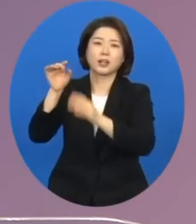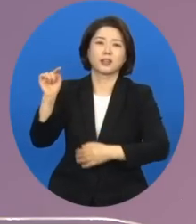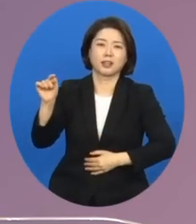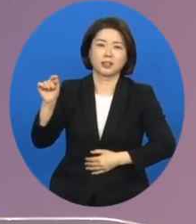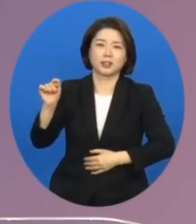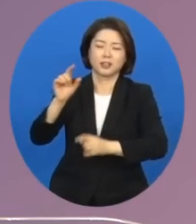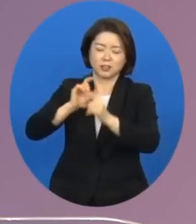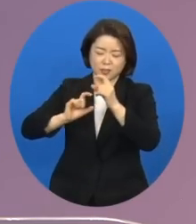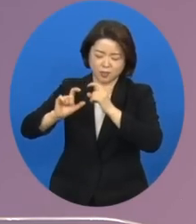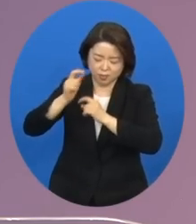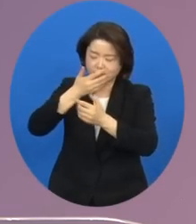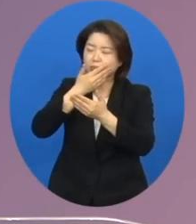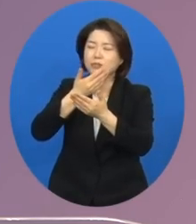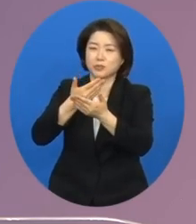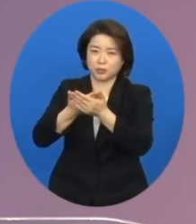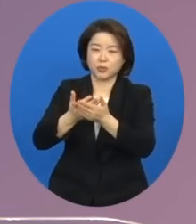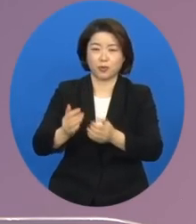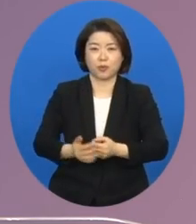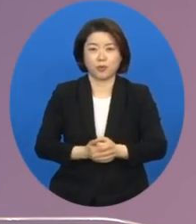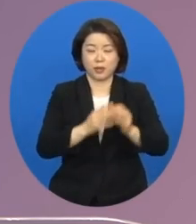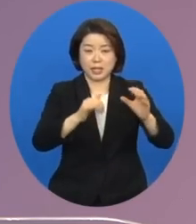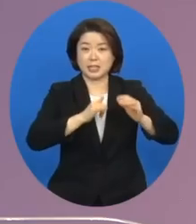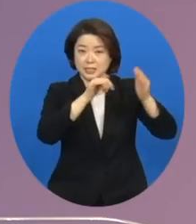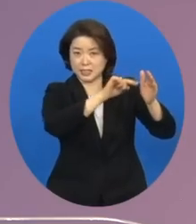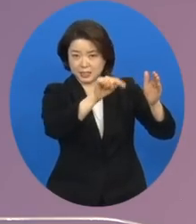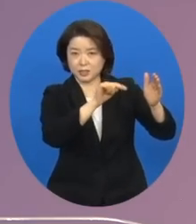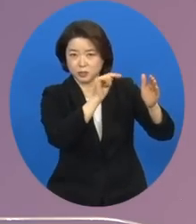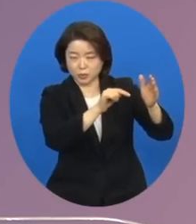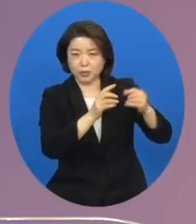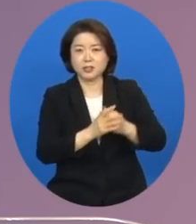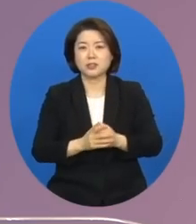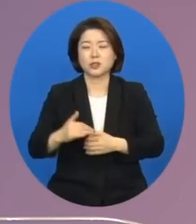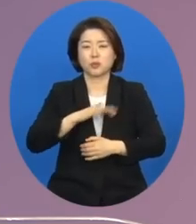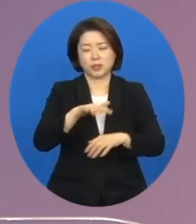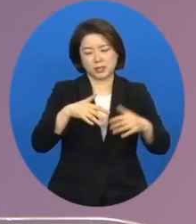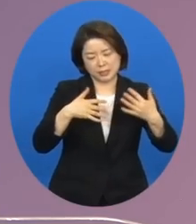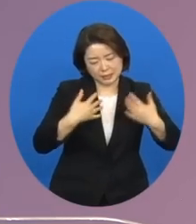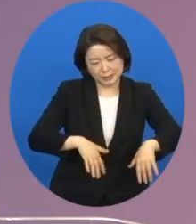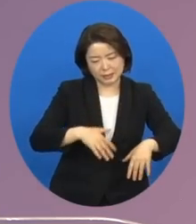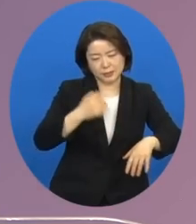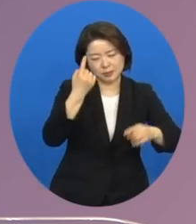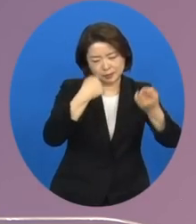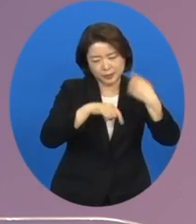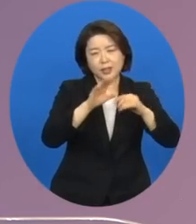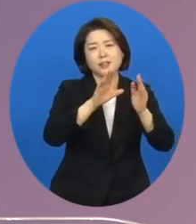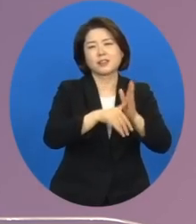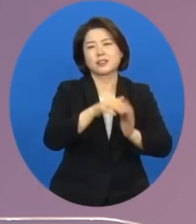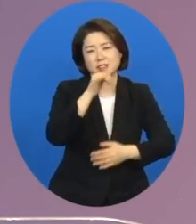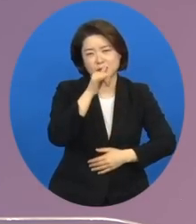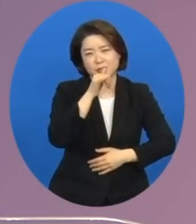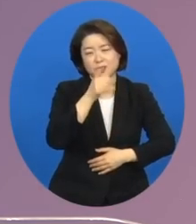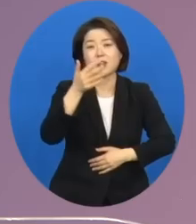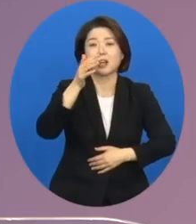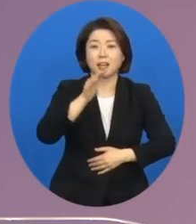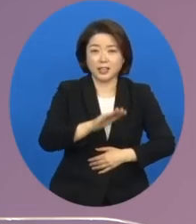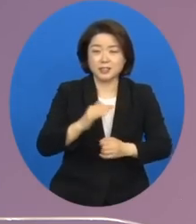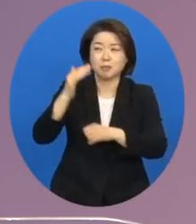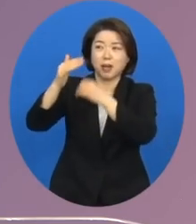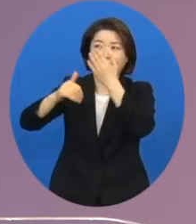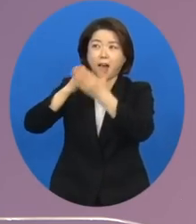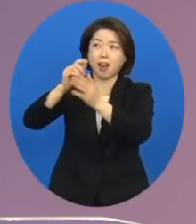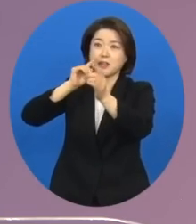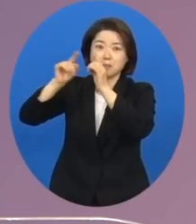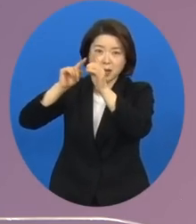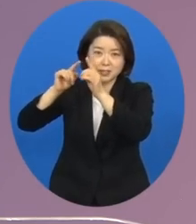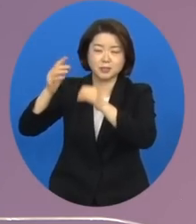중요한 거예요 세상 속에서 우리가 지치고 상할 때가 있습니다 하지만 하나님의